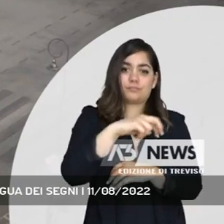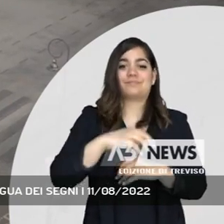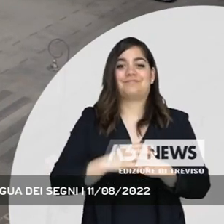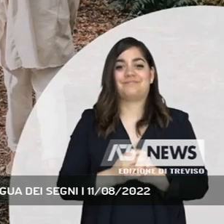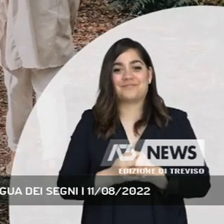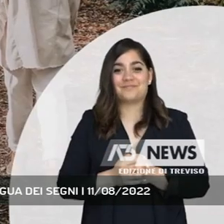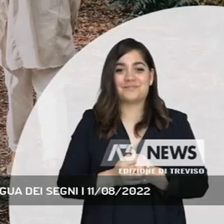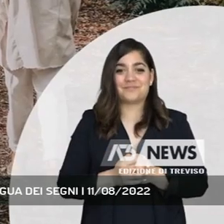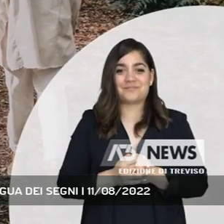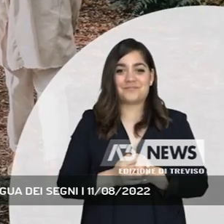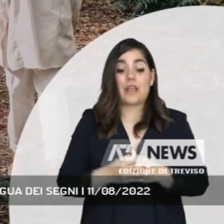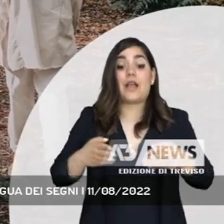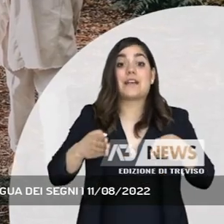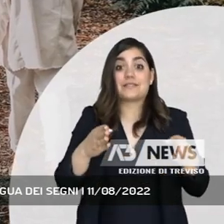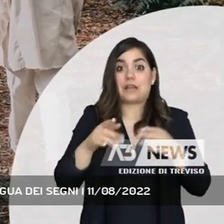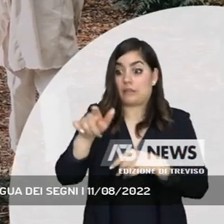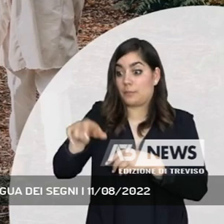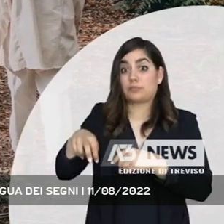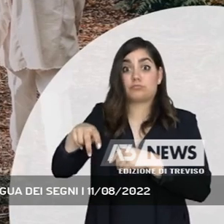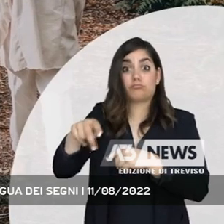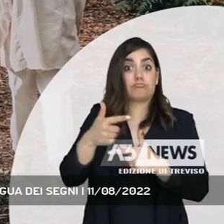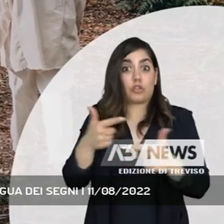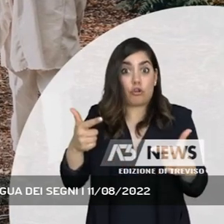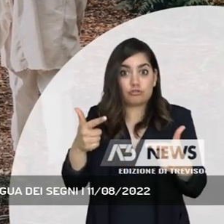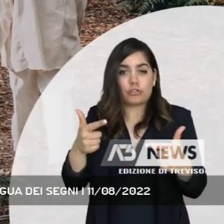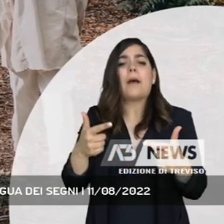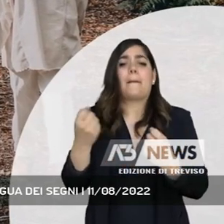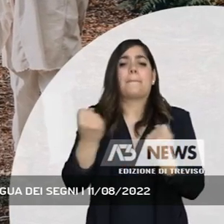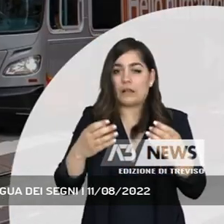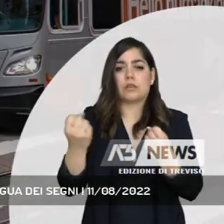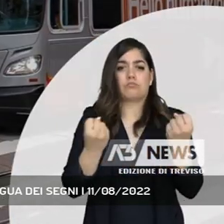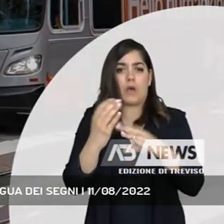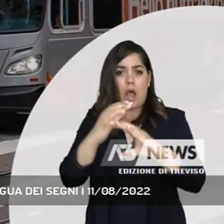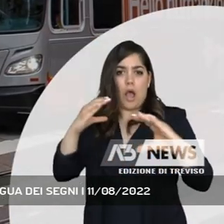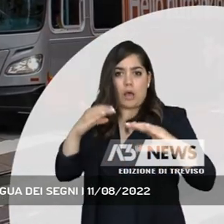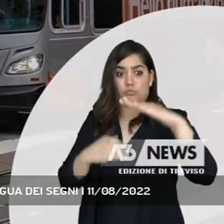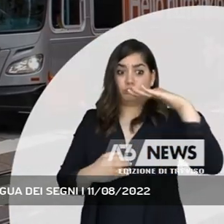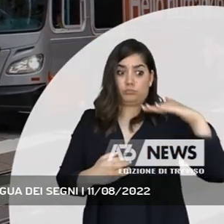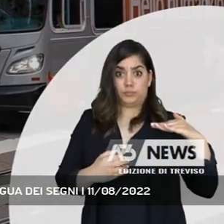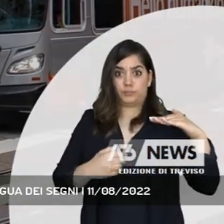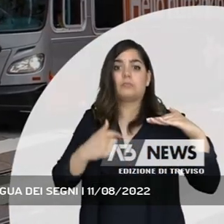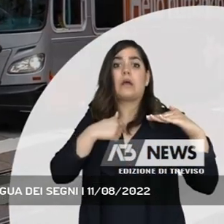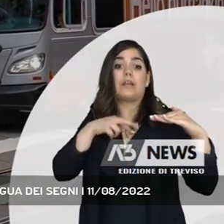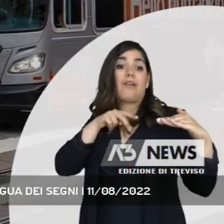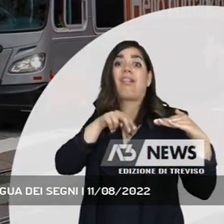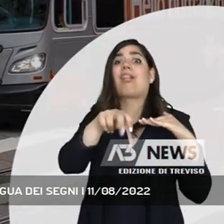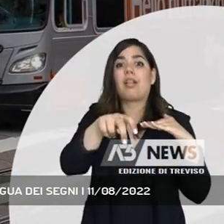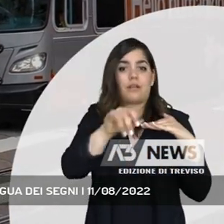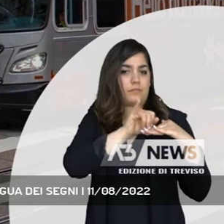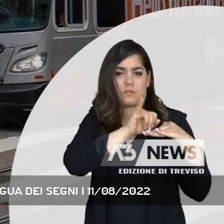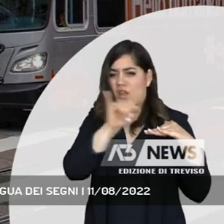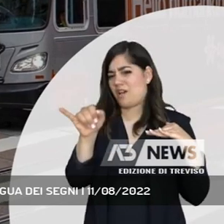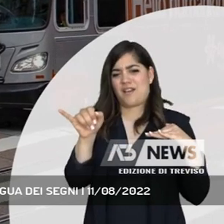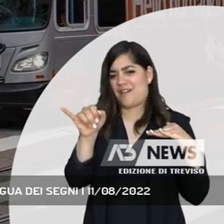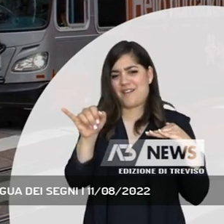capacità di comprensione della comunicazione interpersonale e istituzionale tradizionale. Ecco quindi tutte le principali norme del codice della